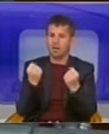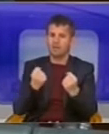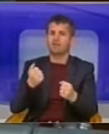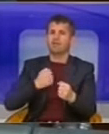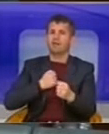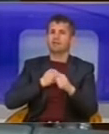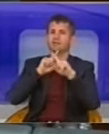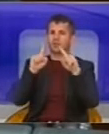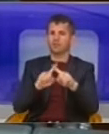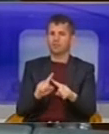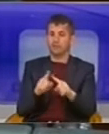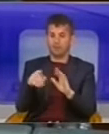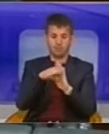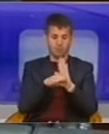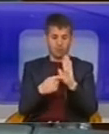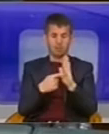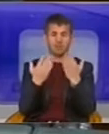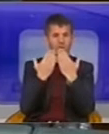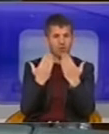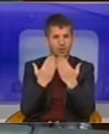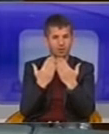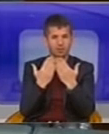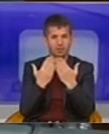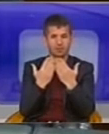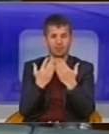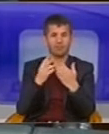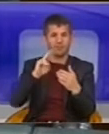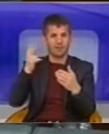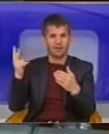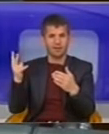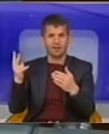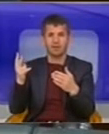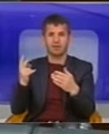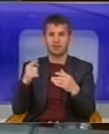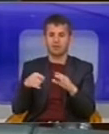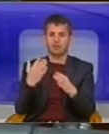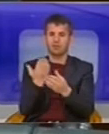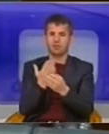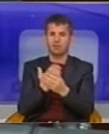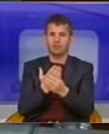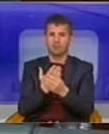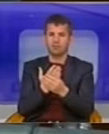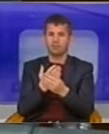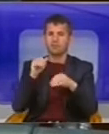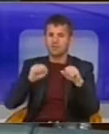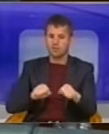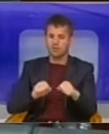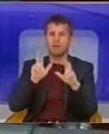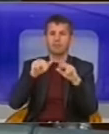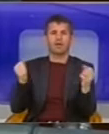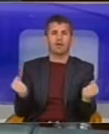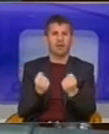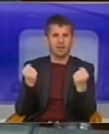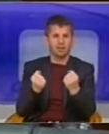saj. Në programin për arsim, përveç tjerash, në këtë dokument thuhet se qeveria do të angazhohet